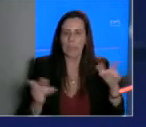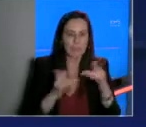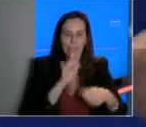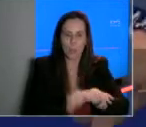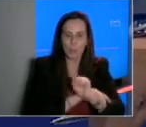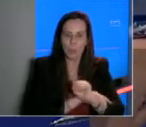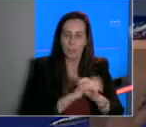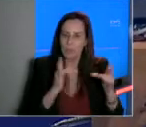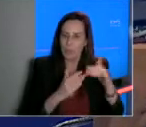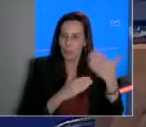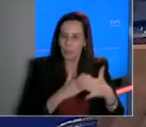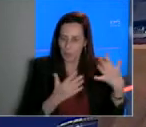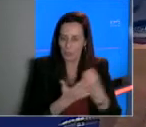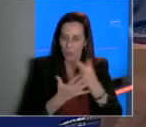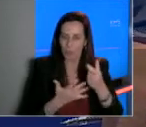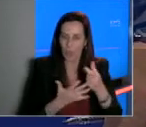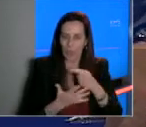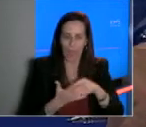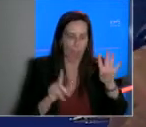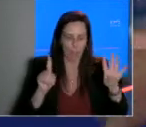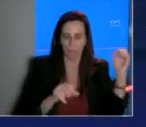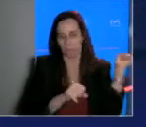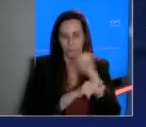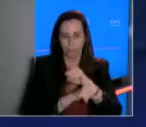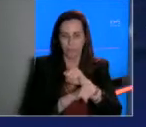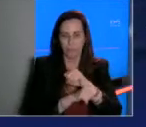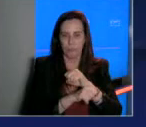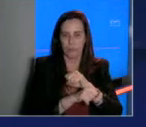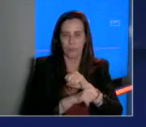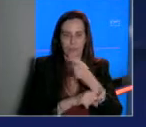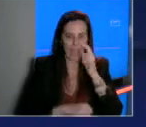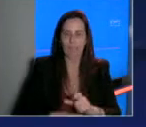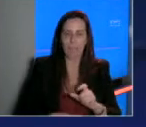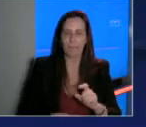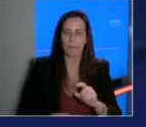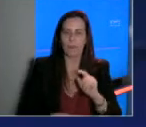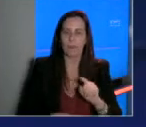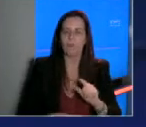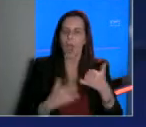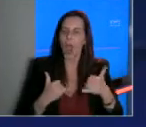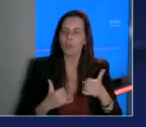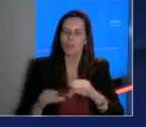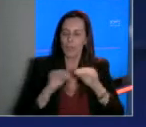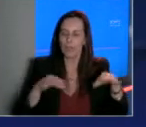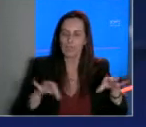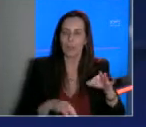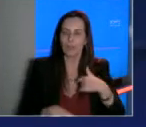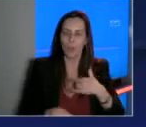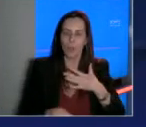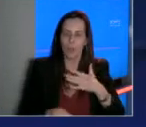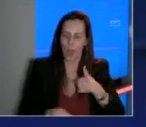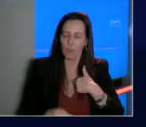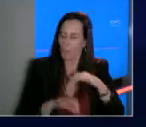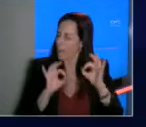הזה. משחק שנגמר בניצחון גדול של אטלנטה 4-1 על ולנסיה, אבל... ועכשיו זה עובר לספרד, ואנחנו רוצים,